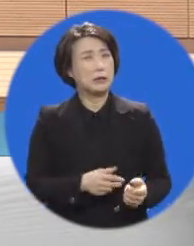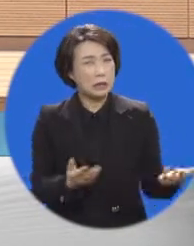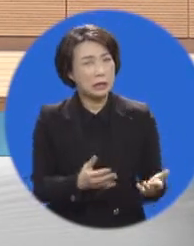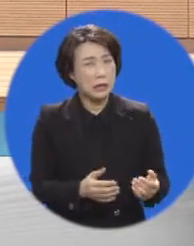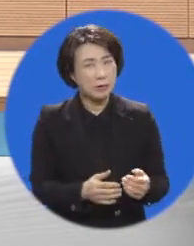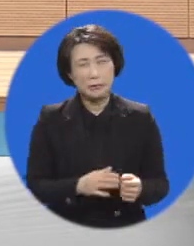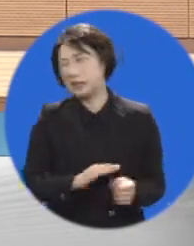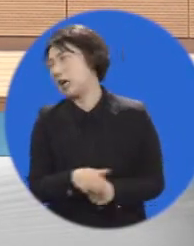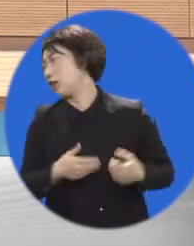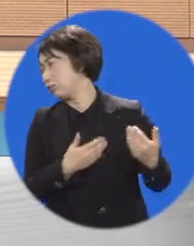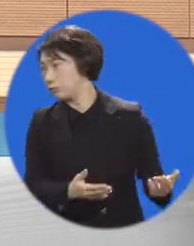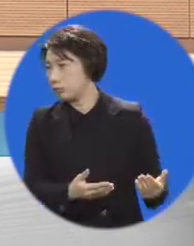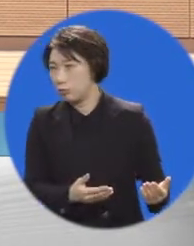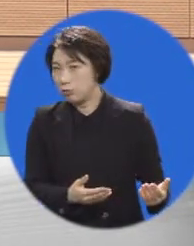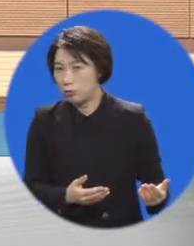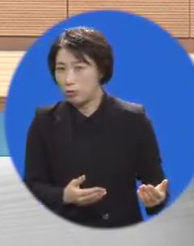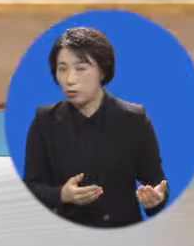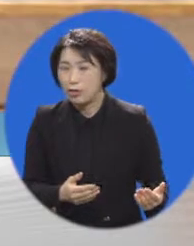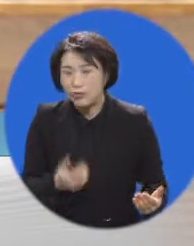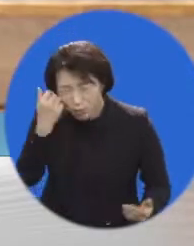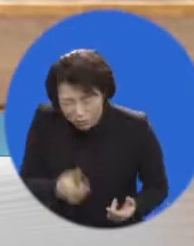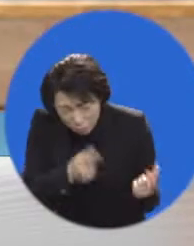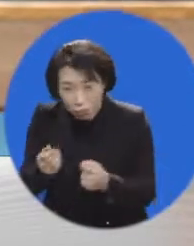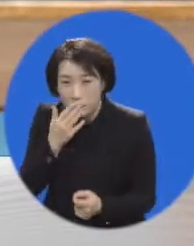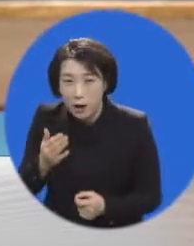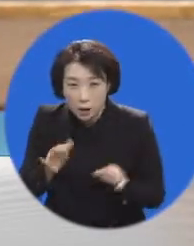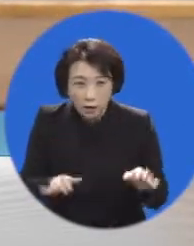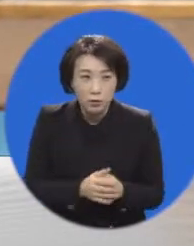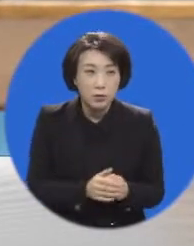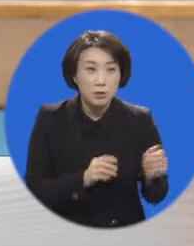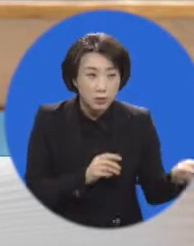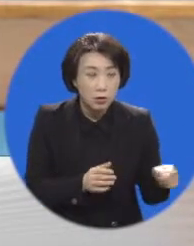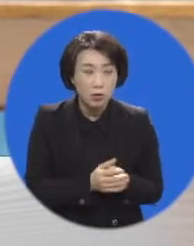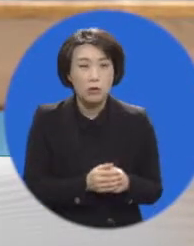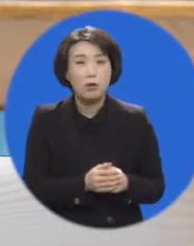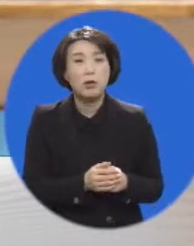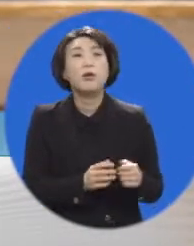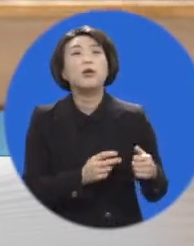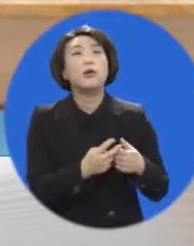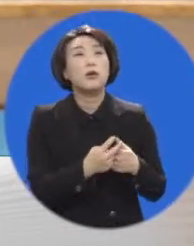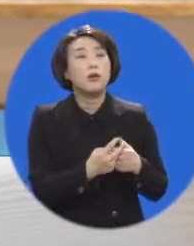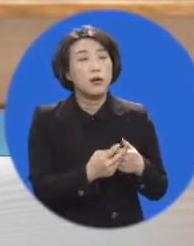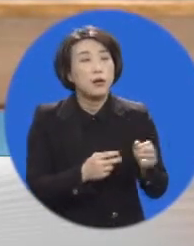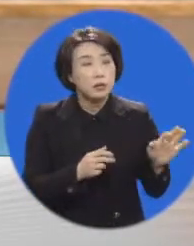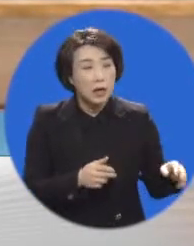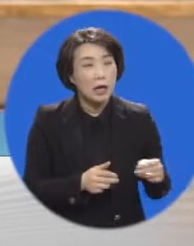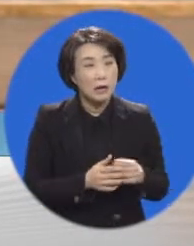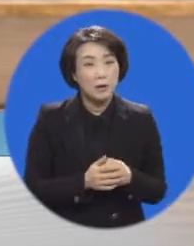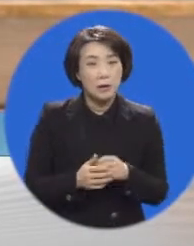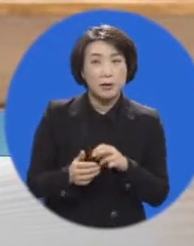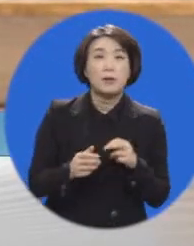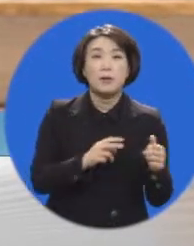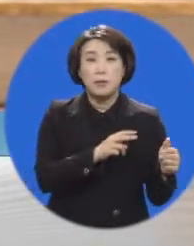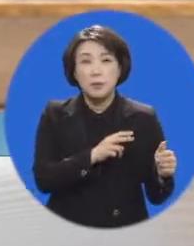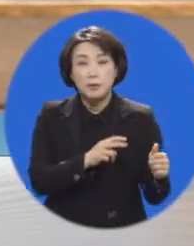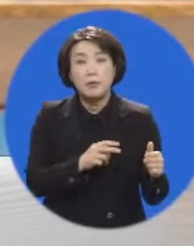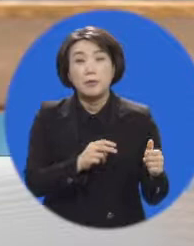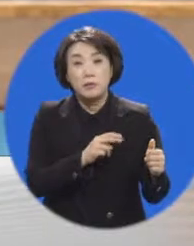여기 미워해도 사랑하라는 거예요. 미워해도 사랑하라는 거예요. 사랑하지